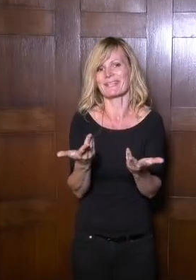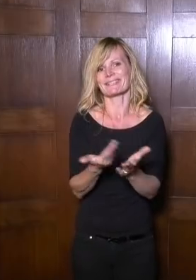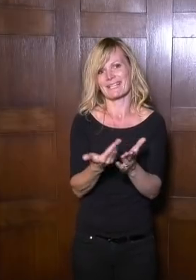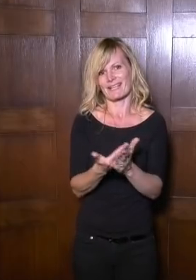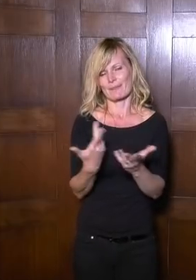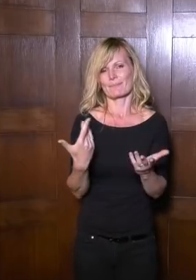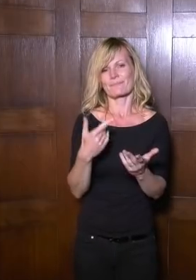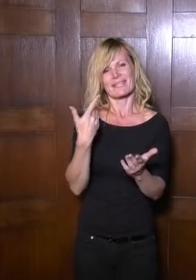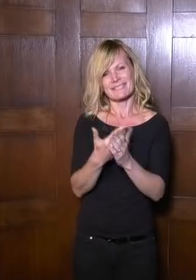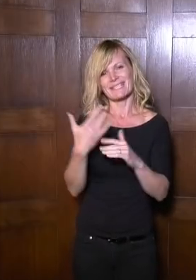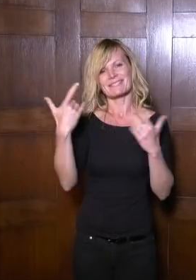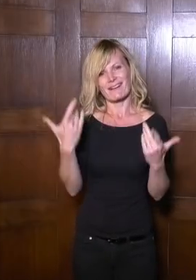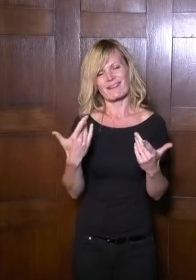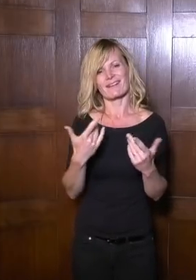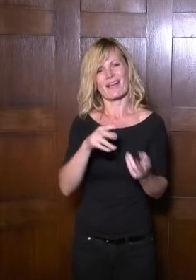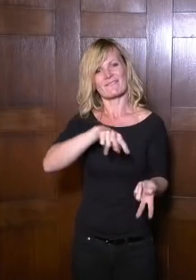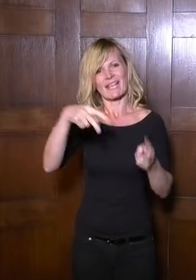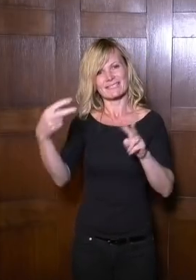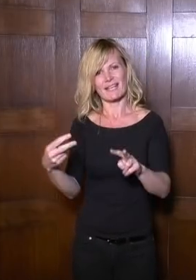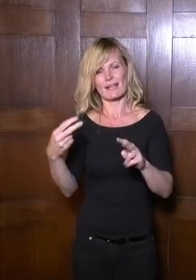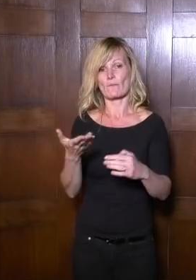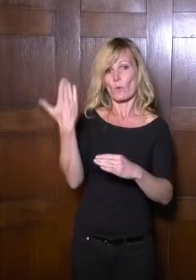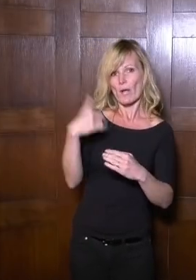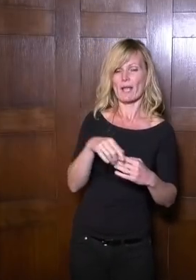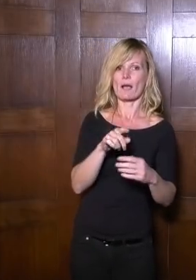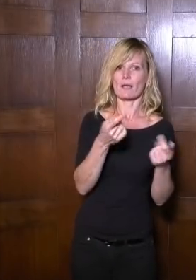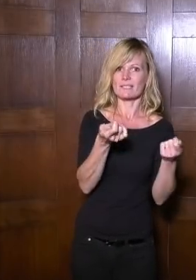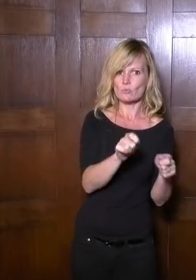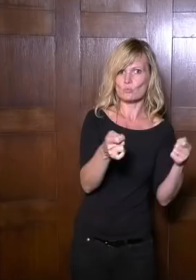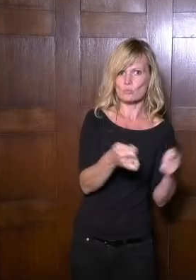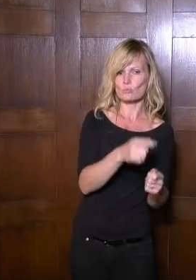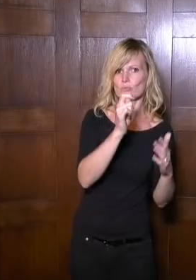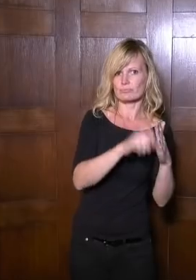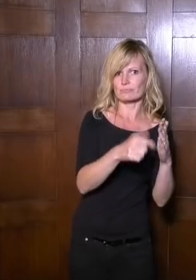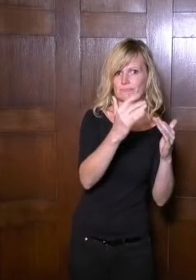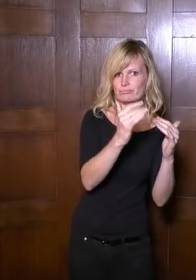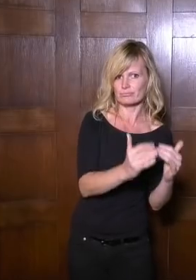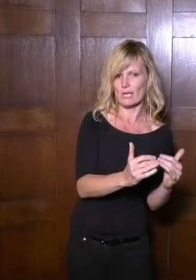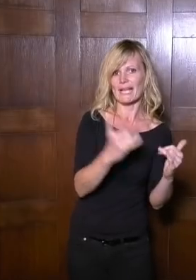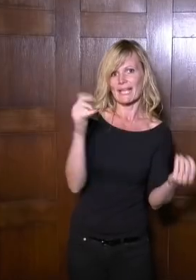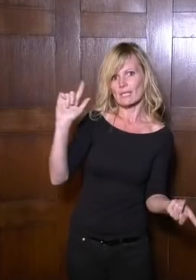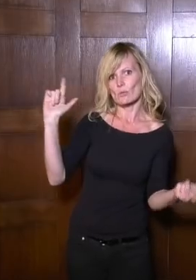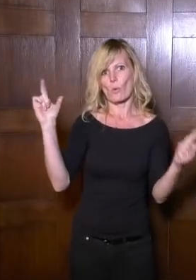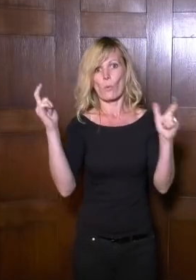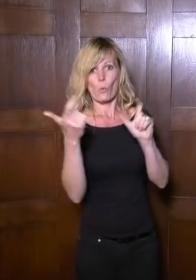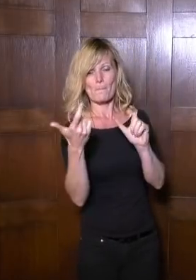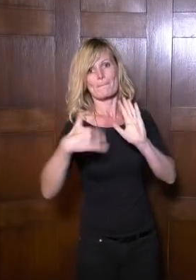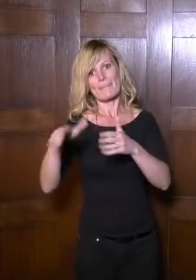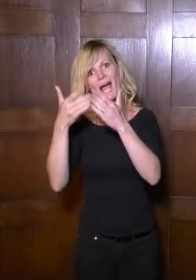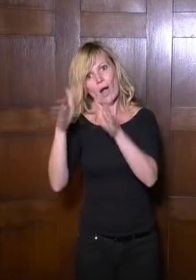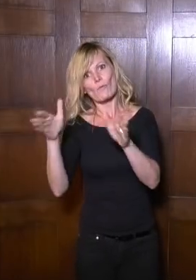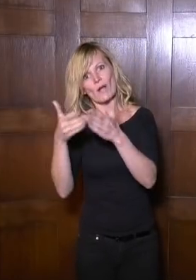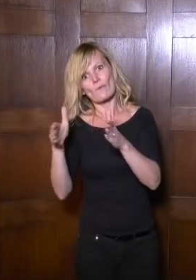dieser Paradigmenwechsel, Frau Köpping, den Sie angekündigt haben, den finde ich persönlich hervorragend.